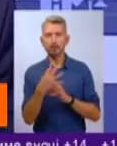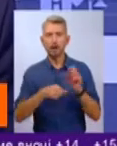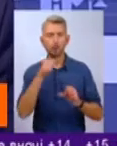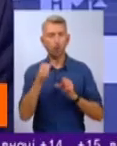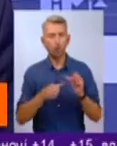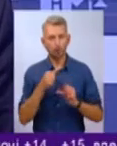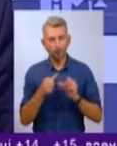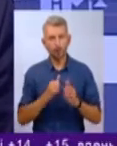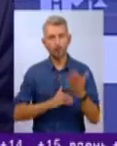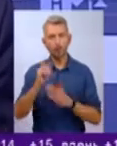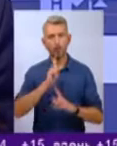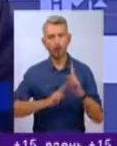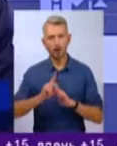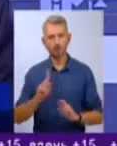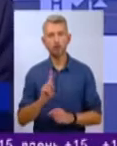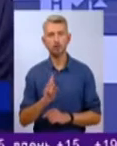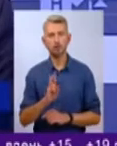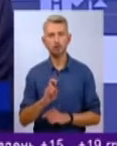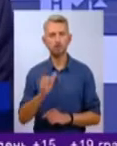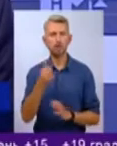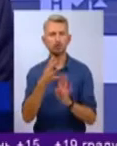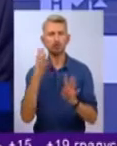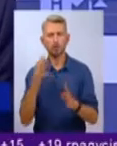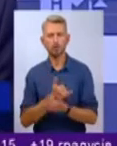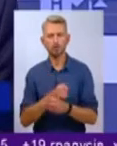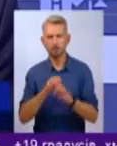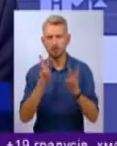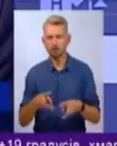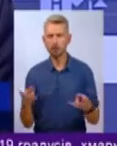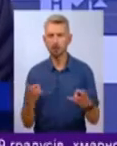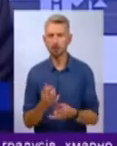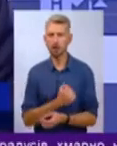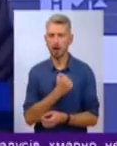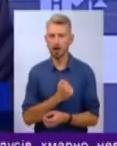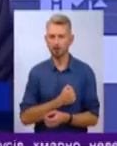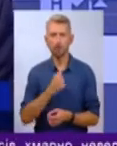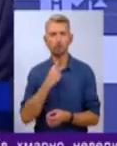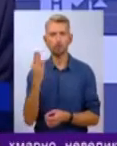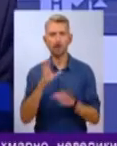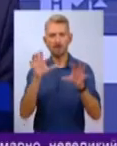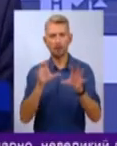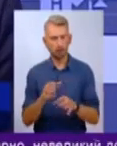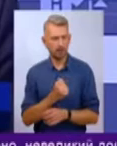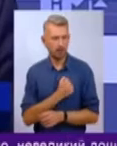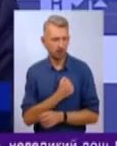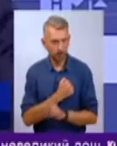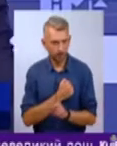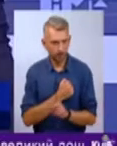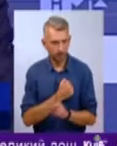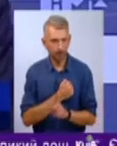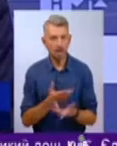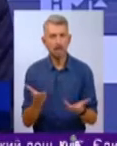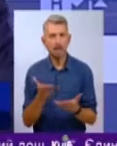року Верховна Рада для того, щоб в першу чергу забезпечити потреби армії, ми проголосували закони, на жаль,